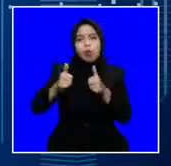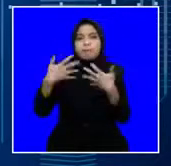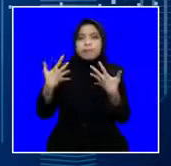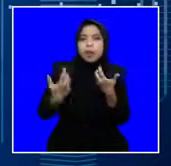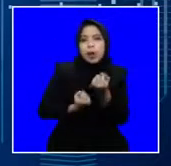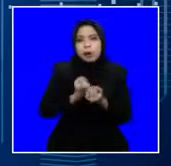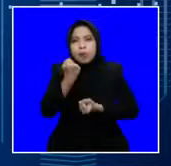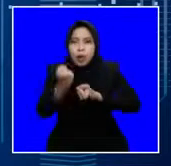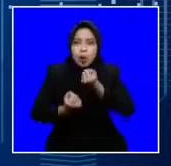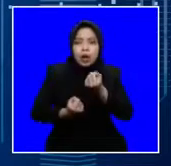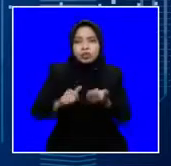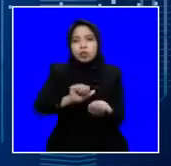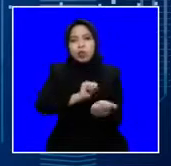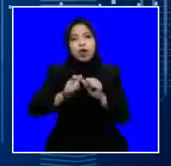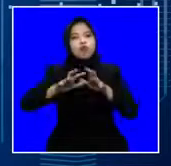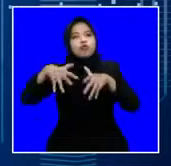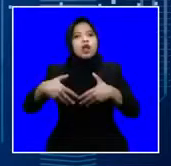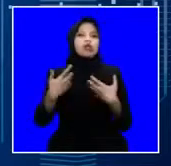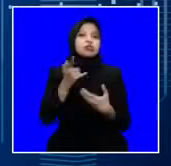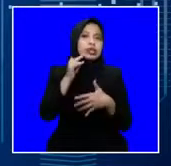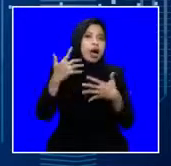mengejar perubahan yang ada di dunia.